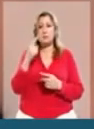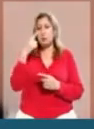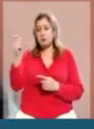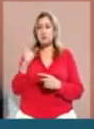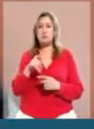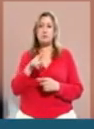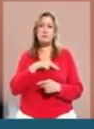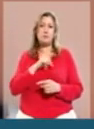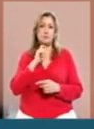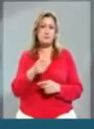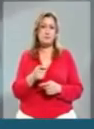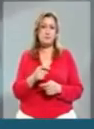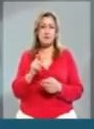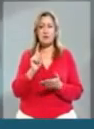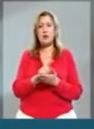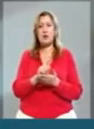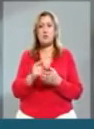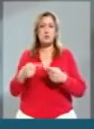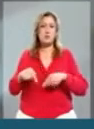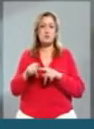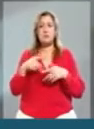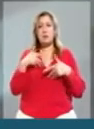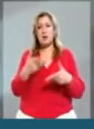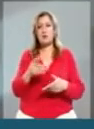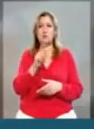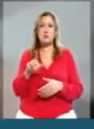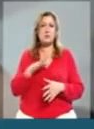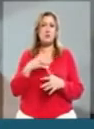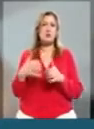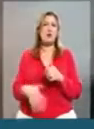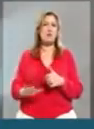Мемлекеттік кірістер комитеті тұрғындарды заң бұзушылыққа бейжай қарамай,